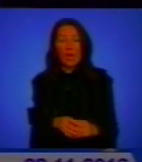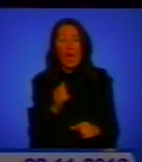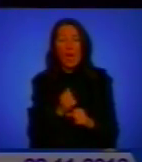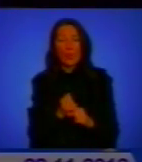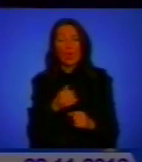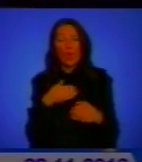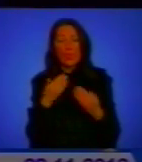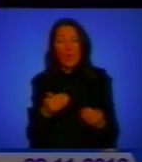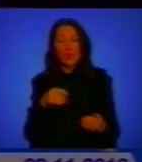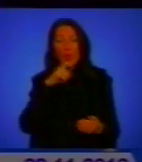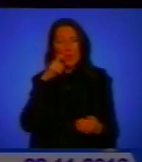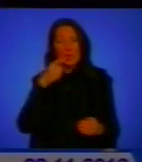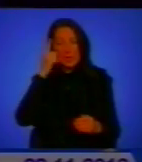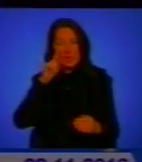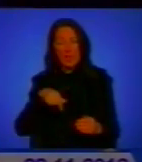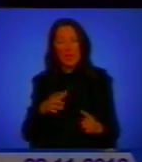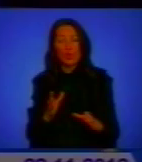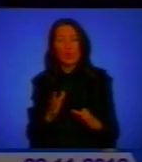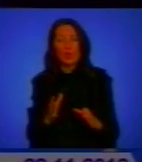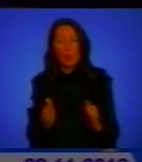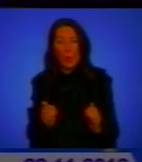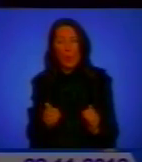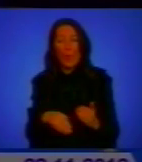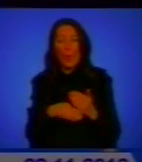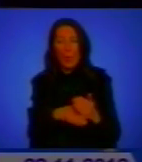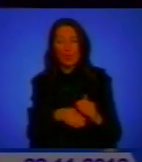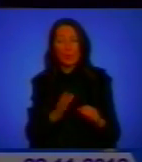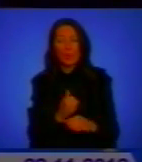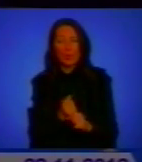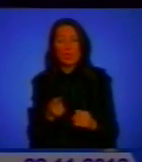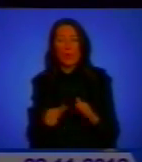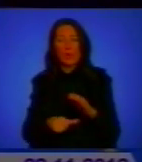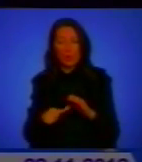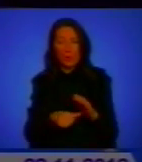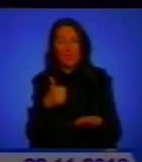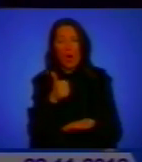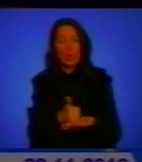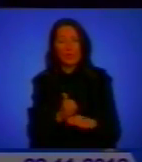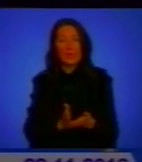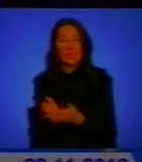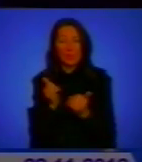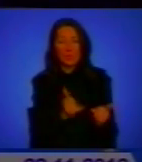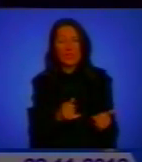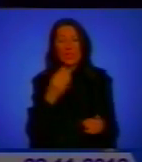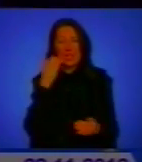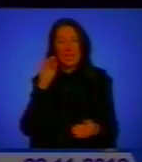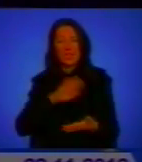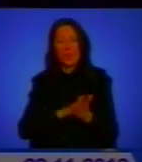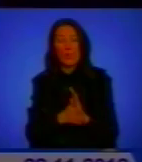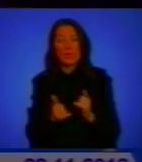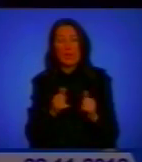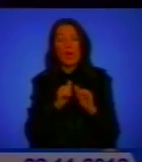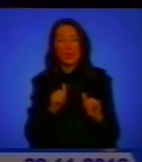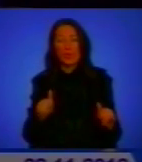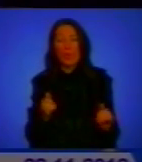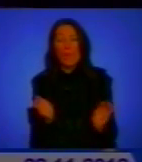Роботодавці України знають способи скорочення безробіття. Головне, запевняють експерти, забезпечити найкращими умовами для розвитку малий